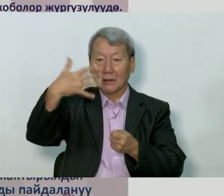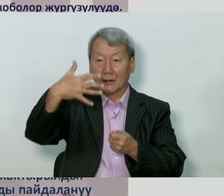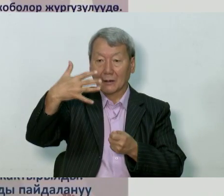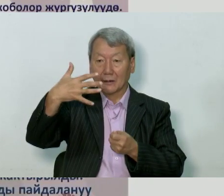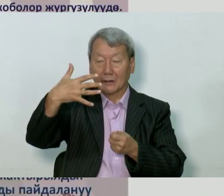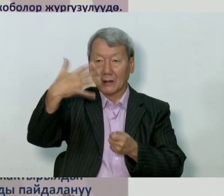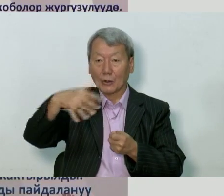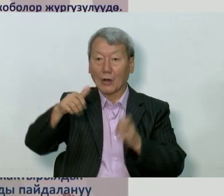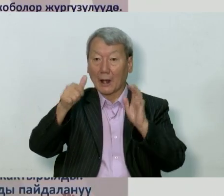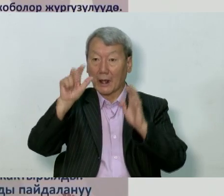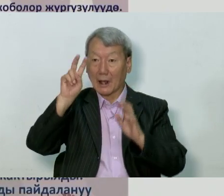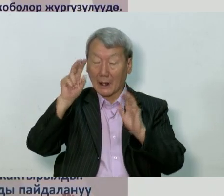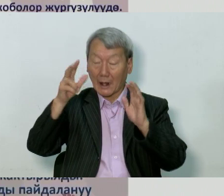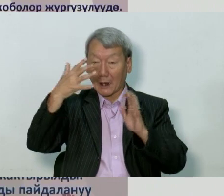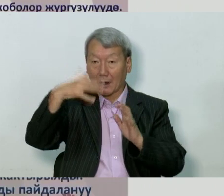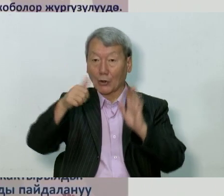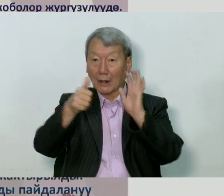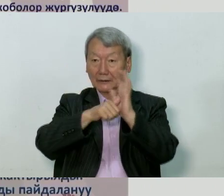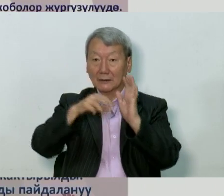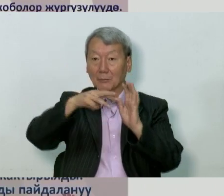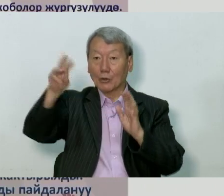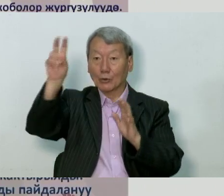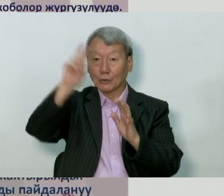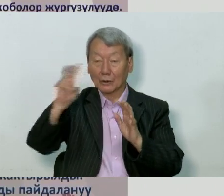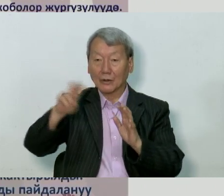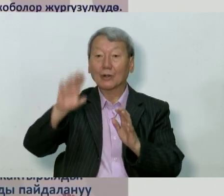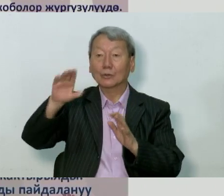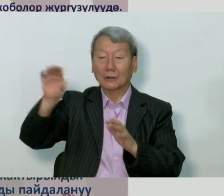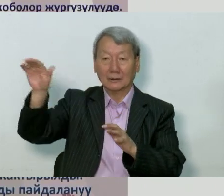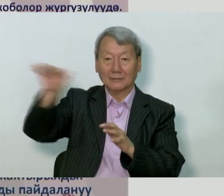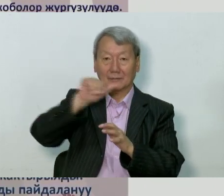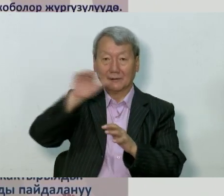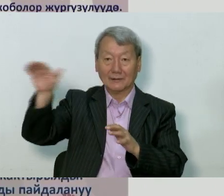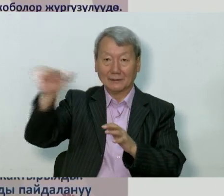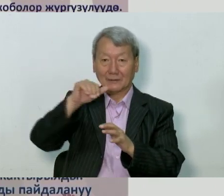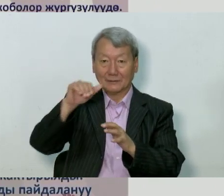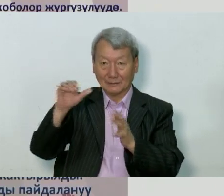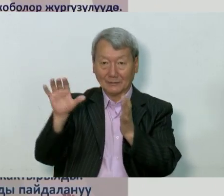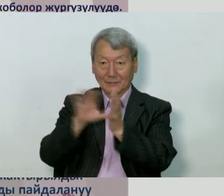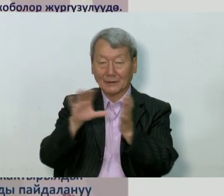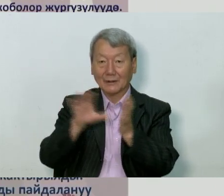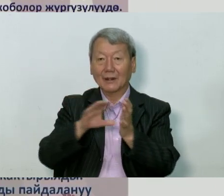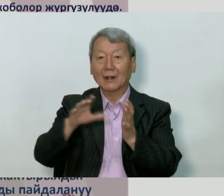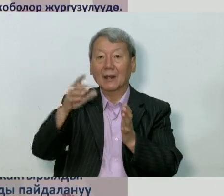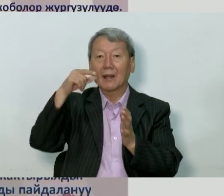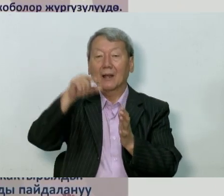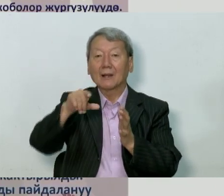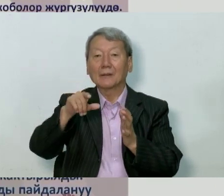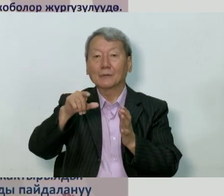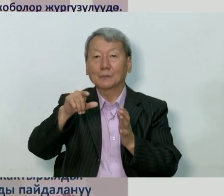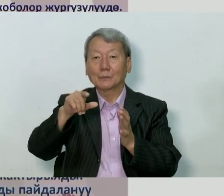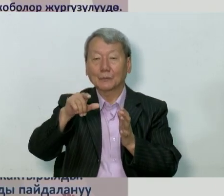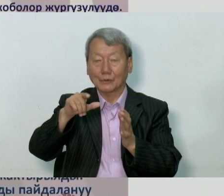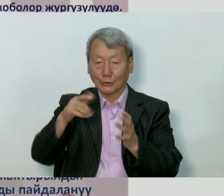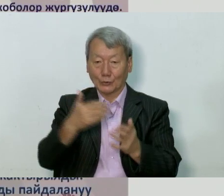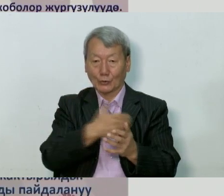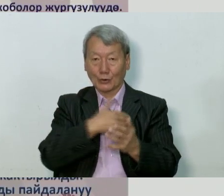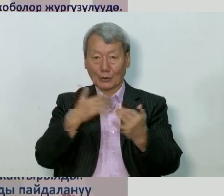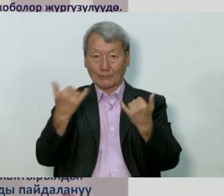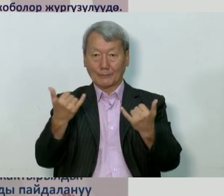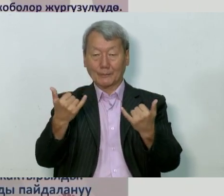56,2 миллион АКШ доллары суммасында инвестициялык долбоорлорду тартып келди. Эми атап айтканда,